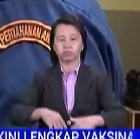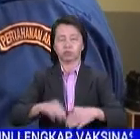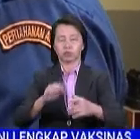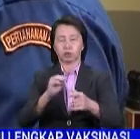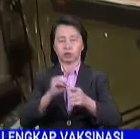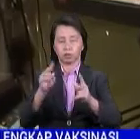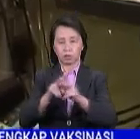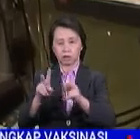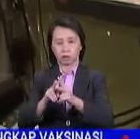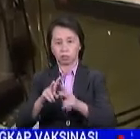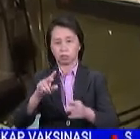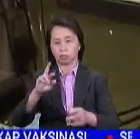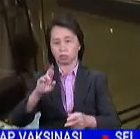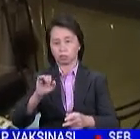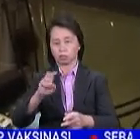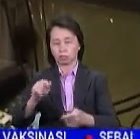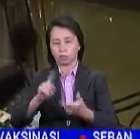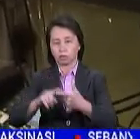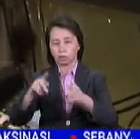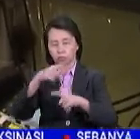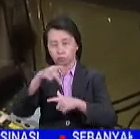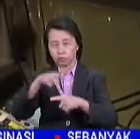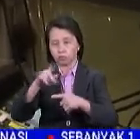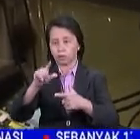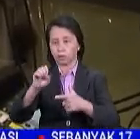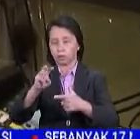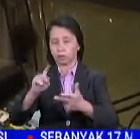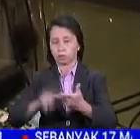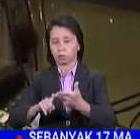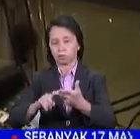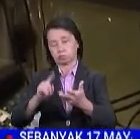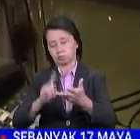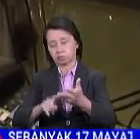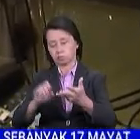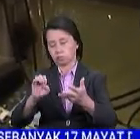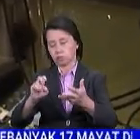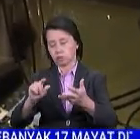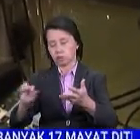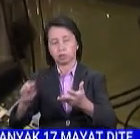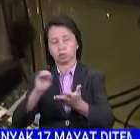Kampung Lobong, Pulau Gaya serta Kampung Tinusa 2 dan Sim-Sim di Sandakan.